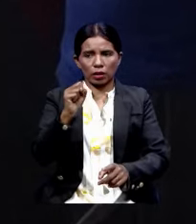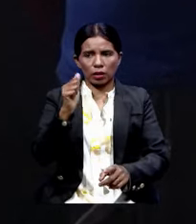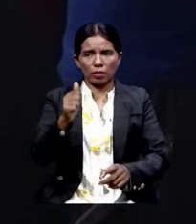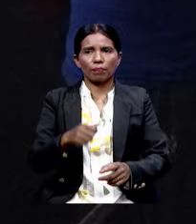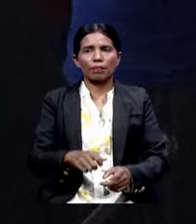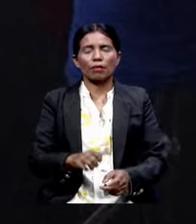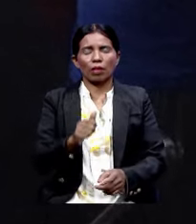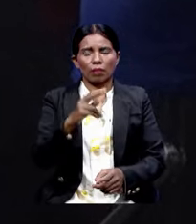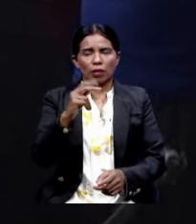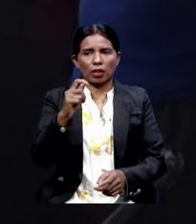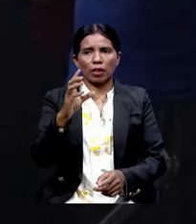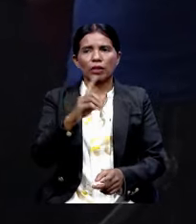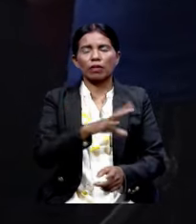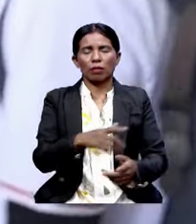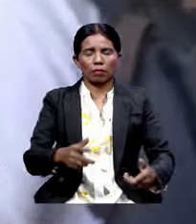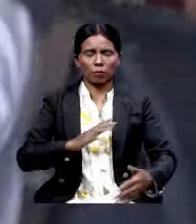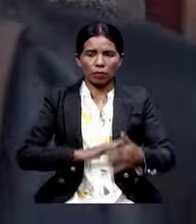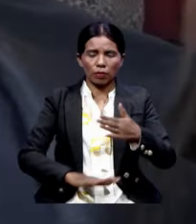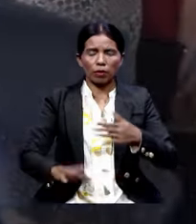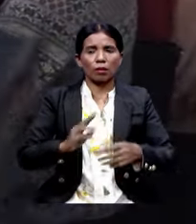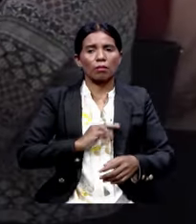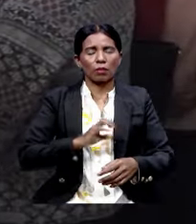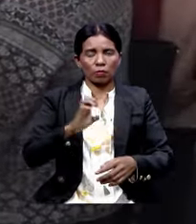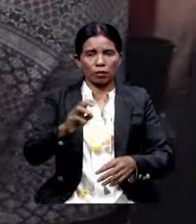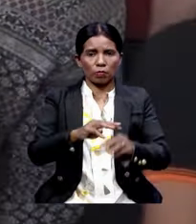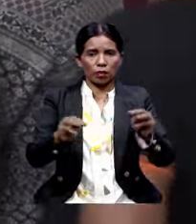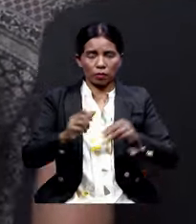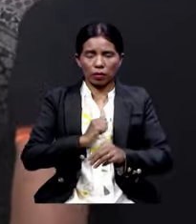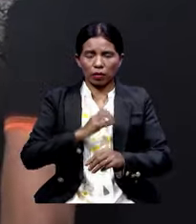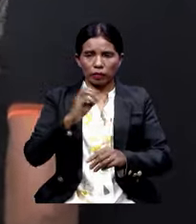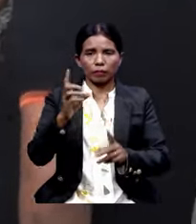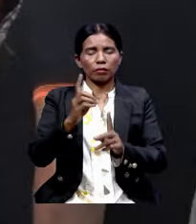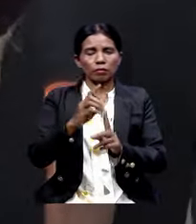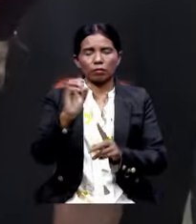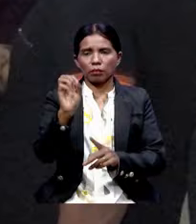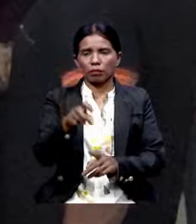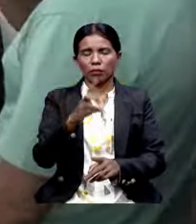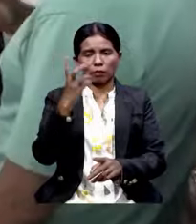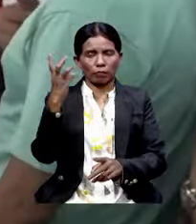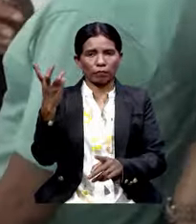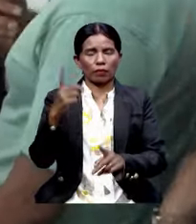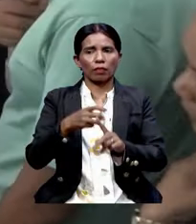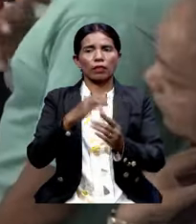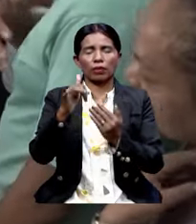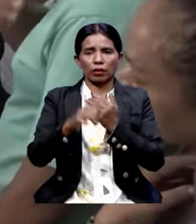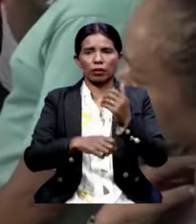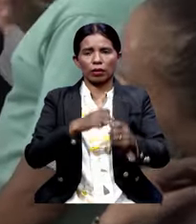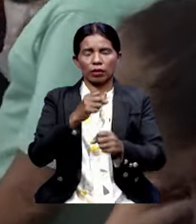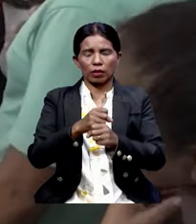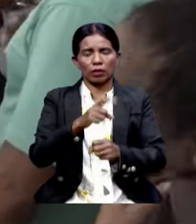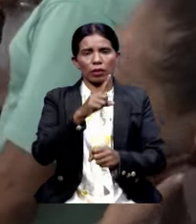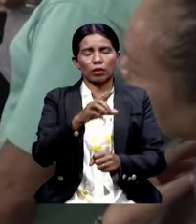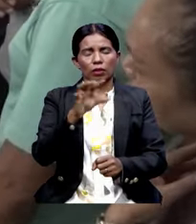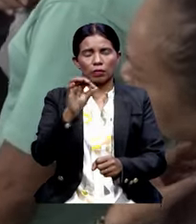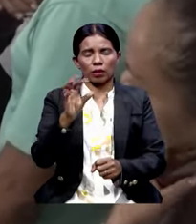na Mandiu de Sa Benevides Moris iha Maubisi Municipio Ainaru iha Loron Sanulu Resinen Fulan Zuilu tina rihun ida tu